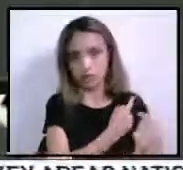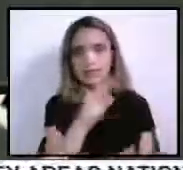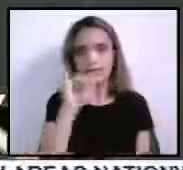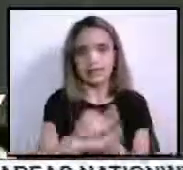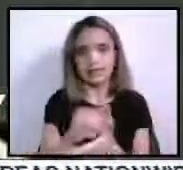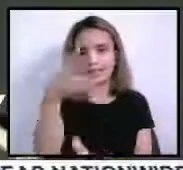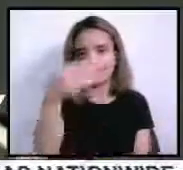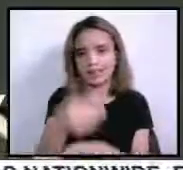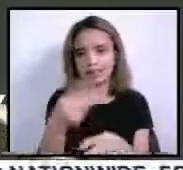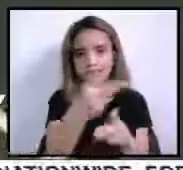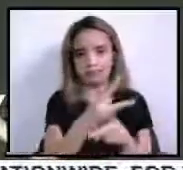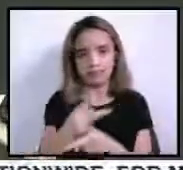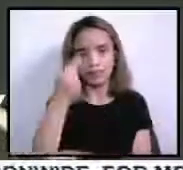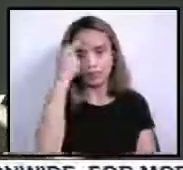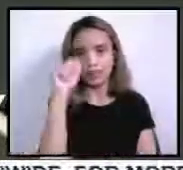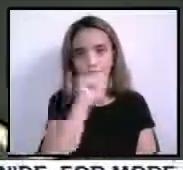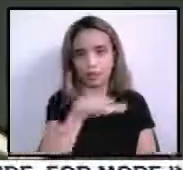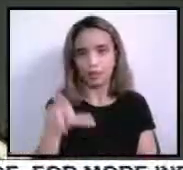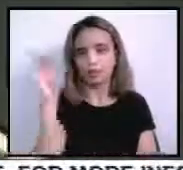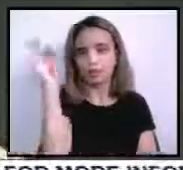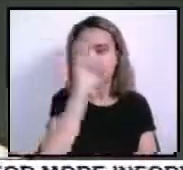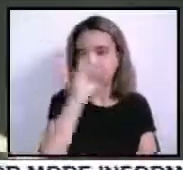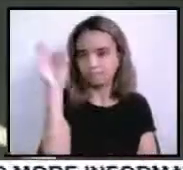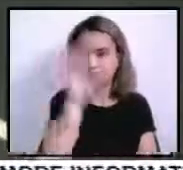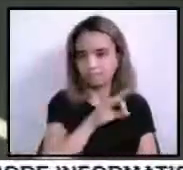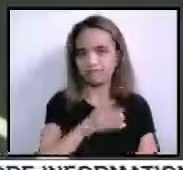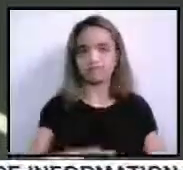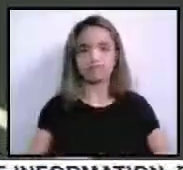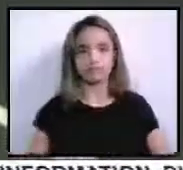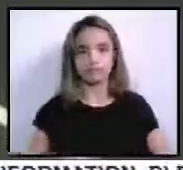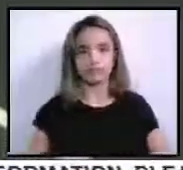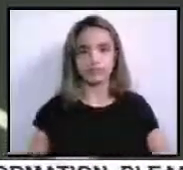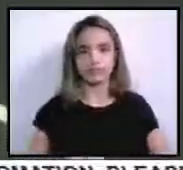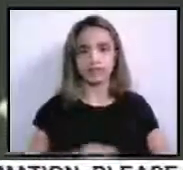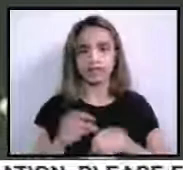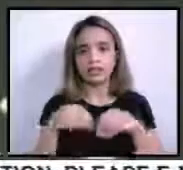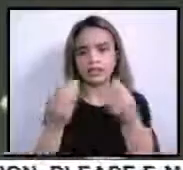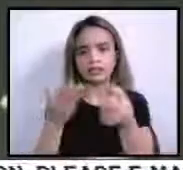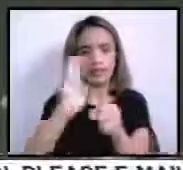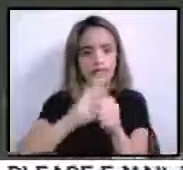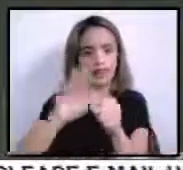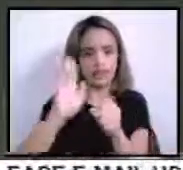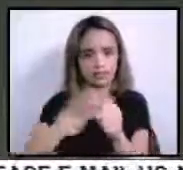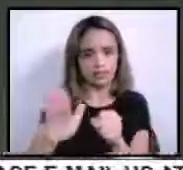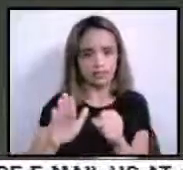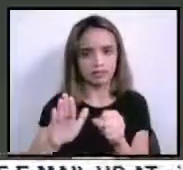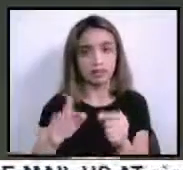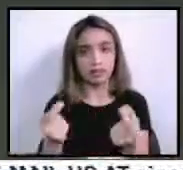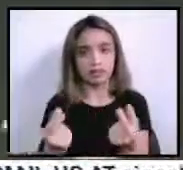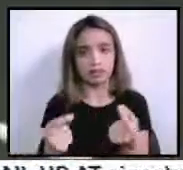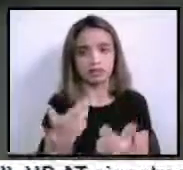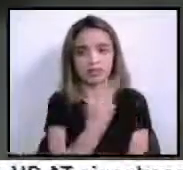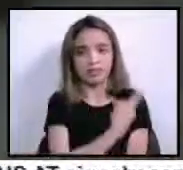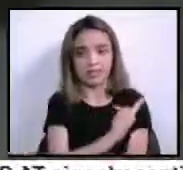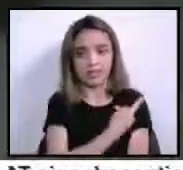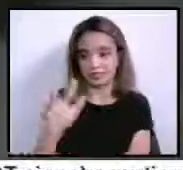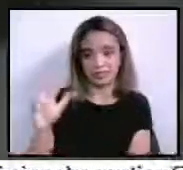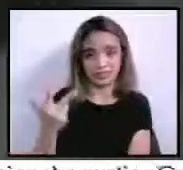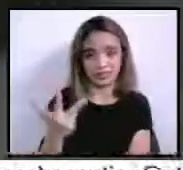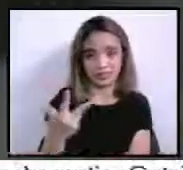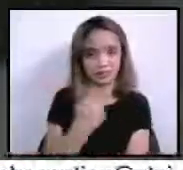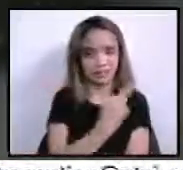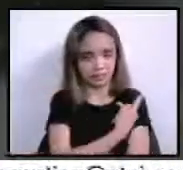give ourselves better and added protection by being vaccinated, yung booster vaccination